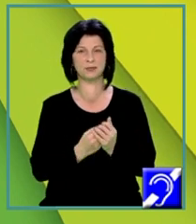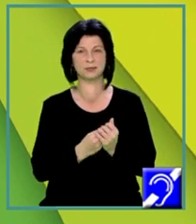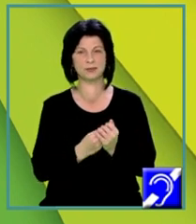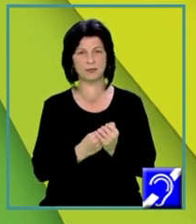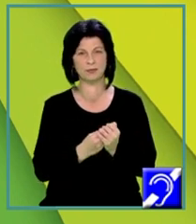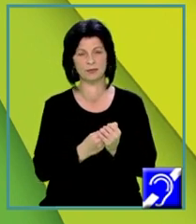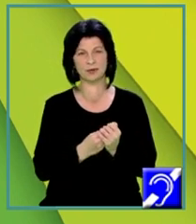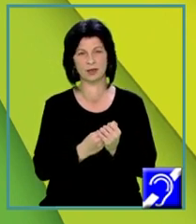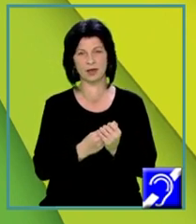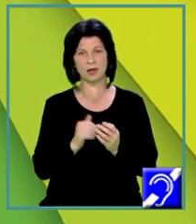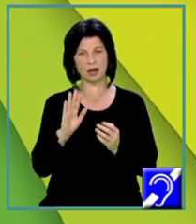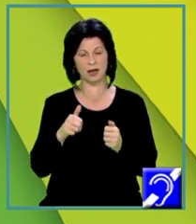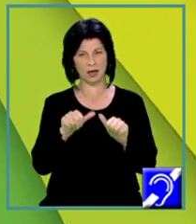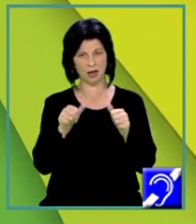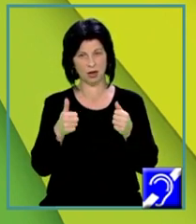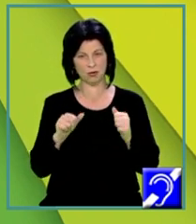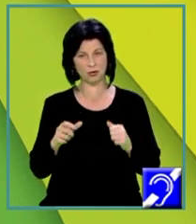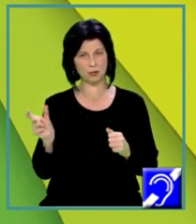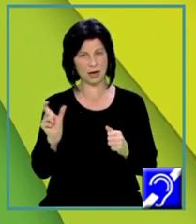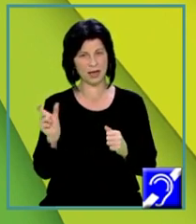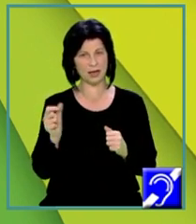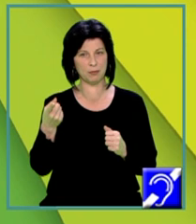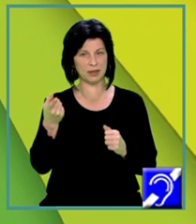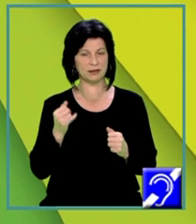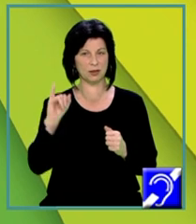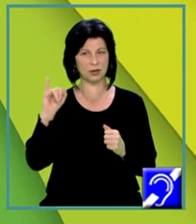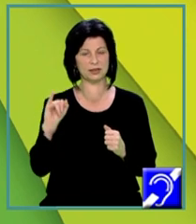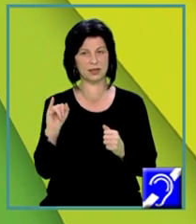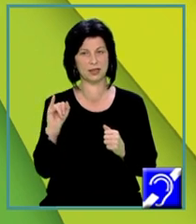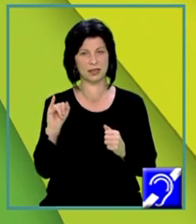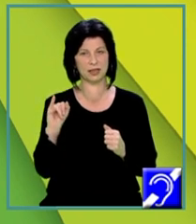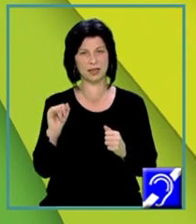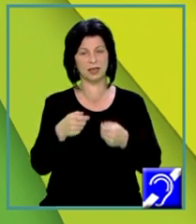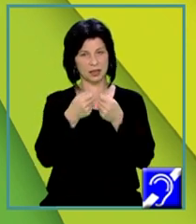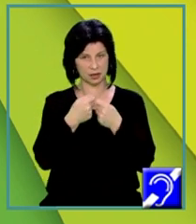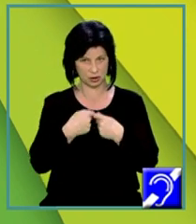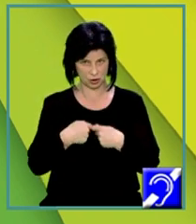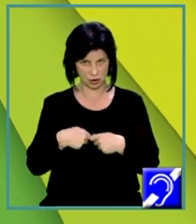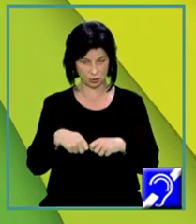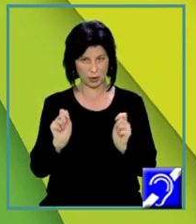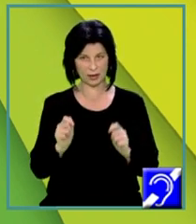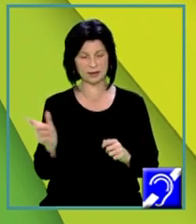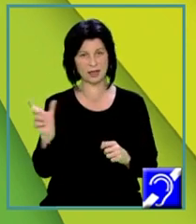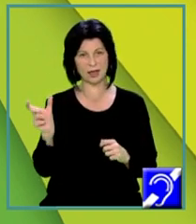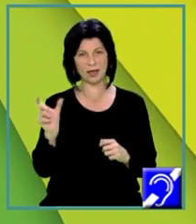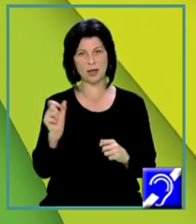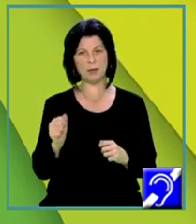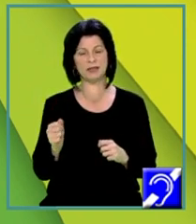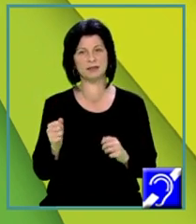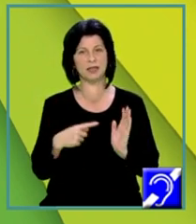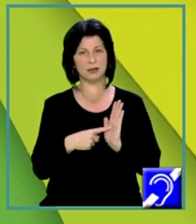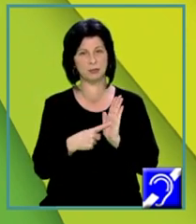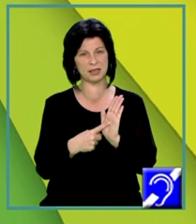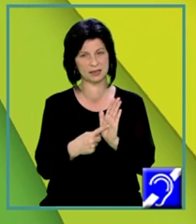au formă elementelor din e iar toate elementele și prezenta plus x plus y plus de baie